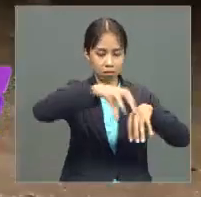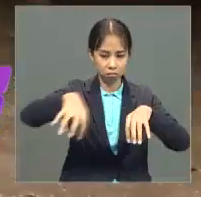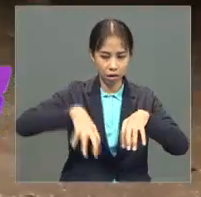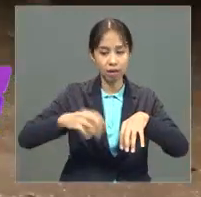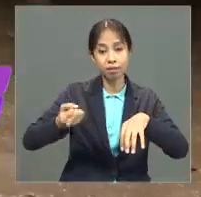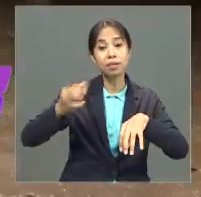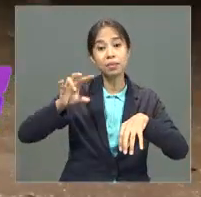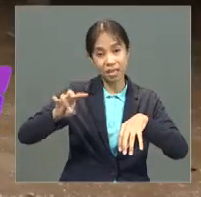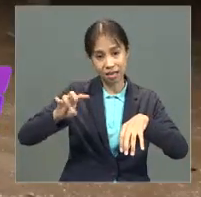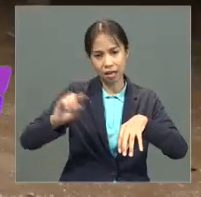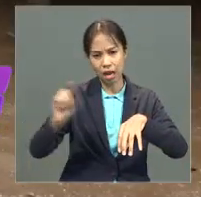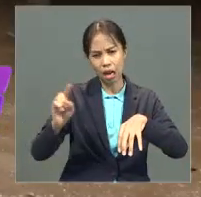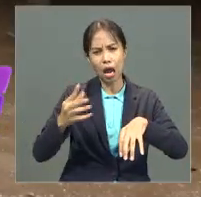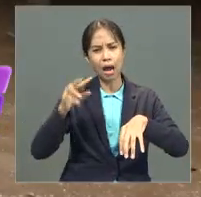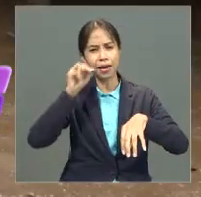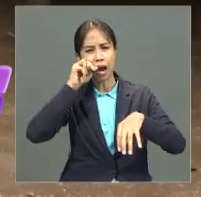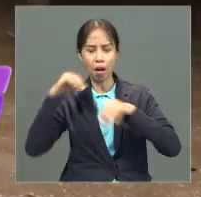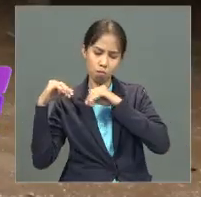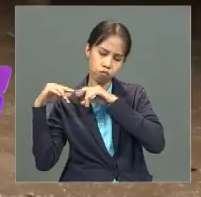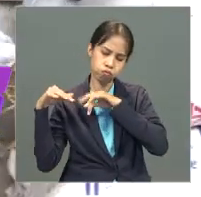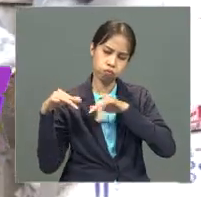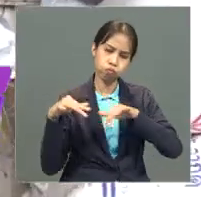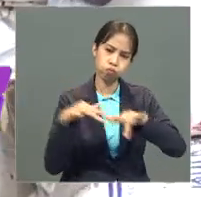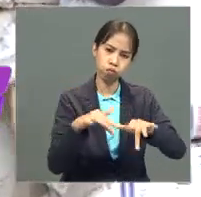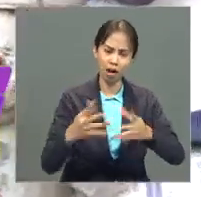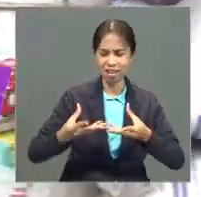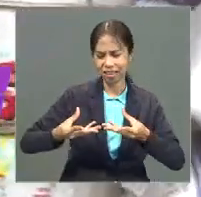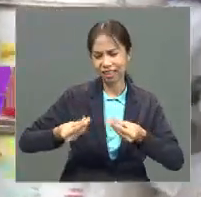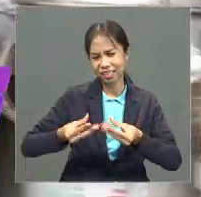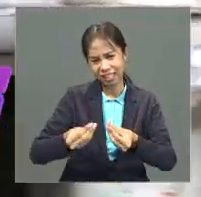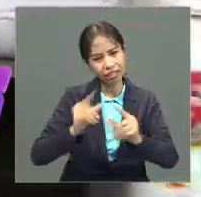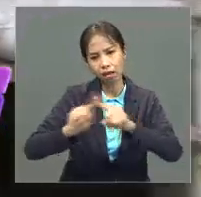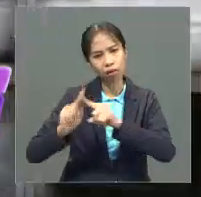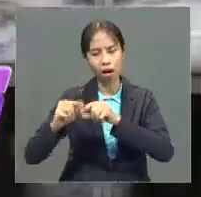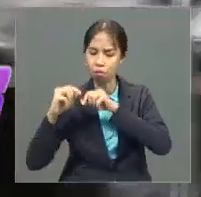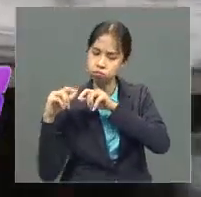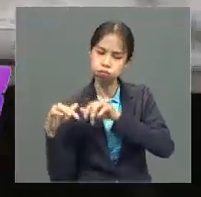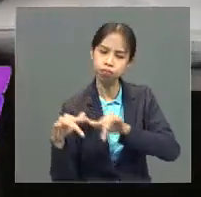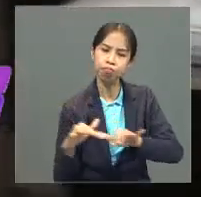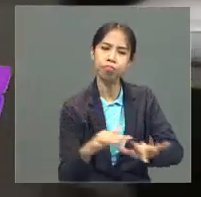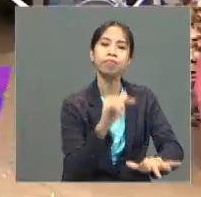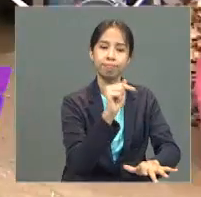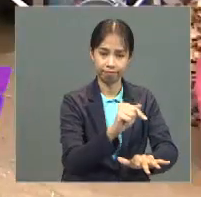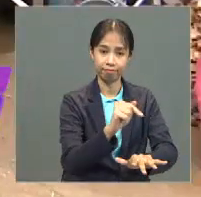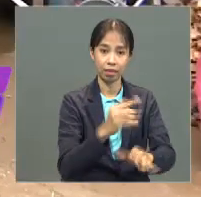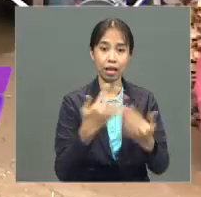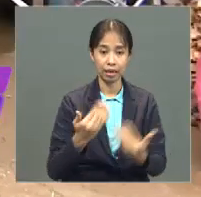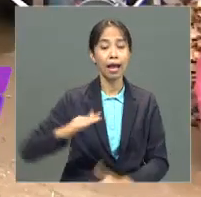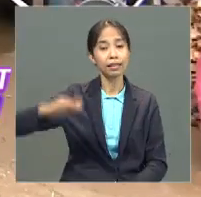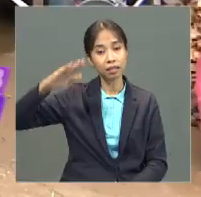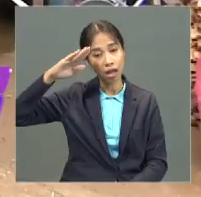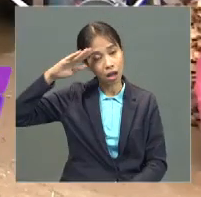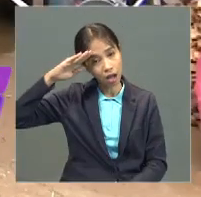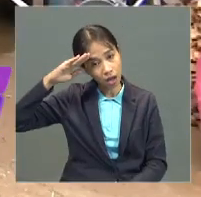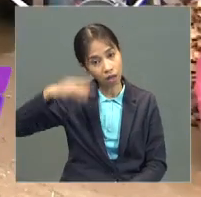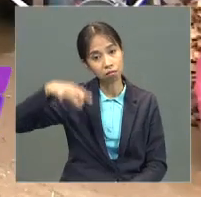ากเข้ามาแล้วก็ดินโคลนนั้นขังอยู่ในบ้านทหารกับเจ้าหน้าที่ของเทศบาลตำบลแม่สวยแล้วก็ฝ่ายปกครอง